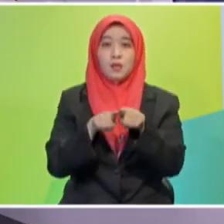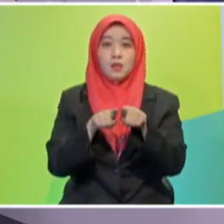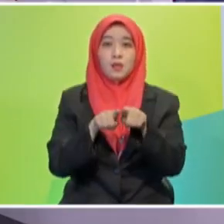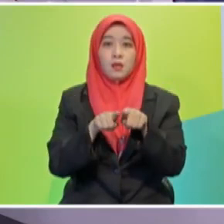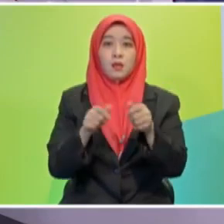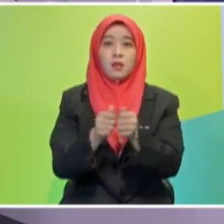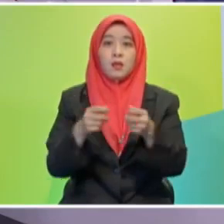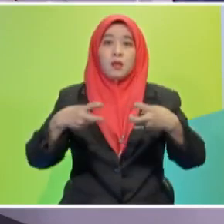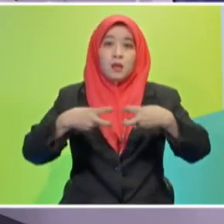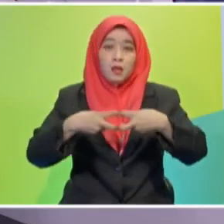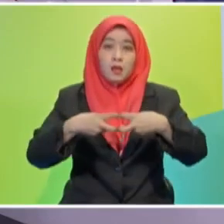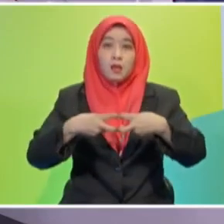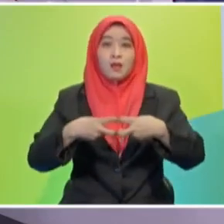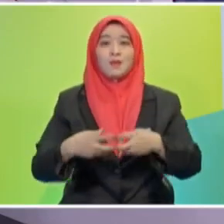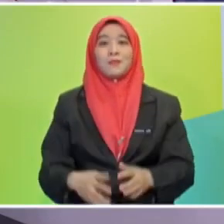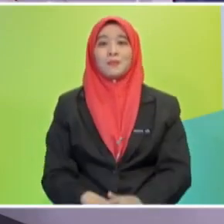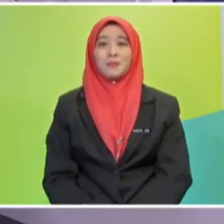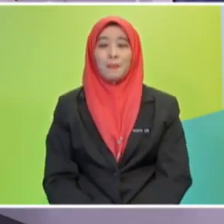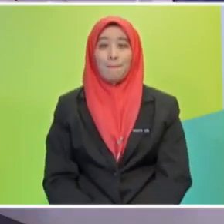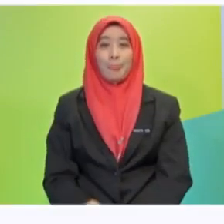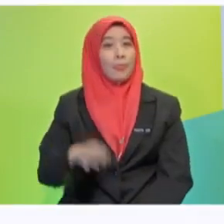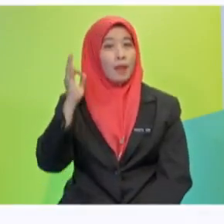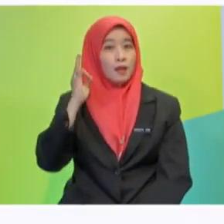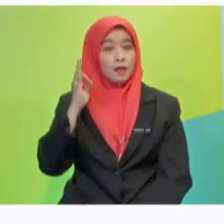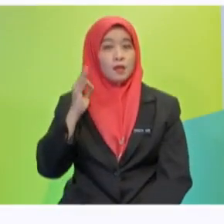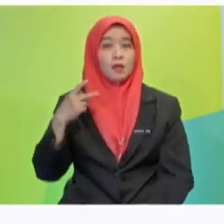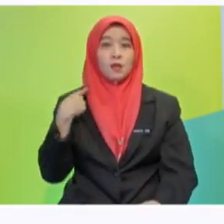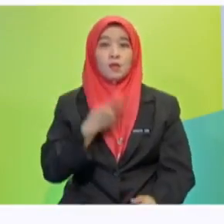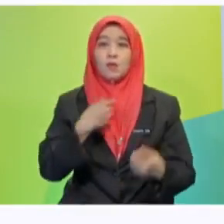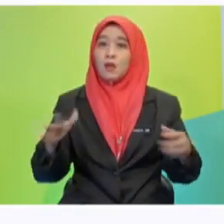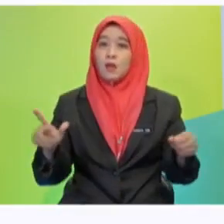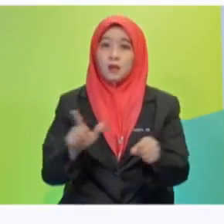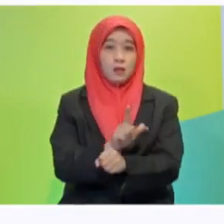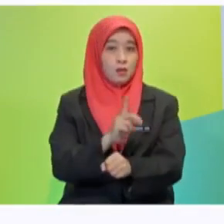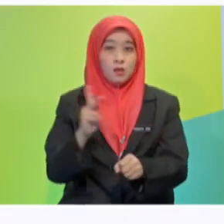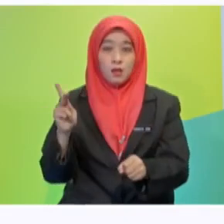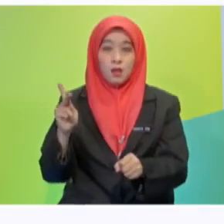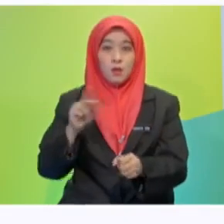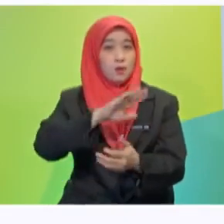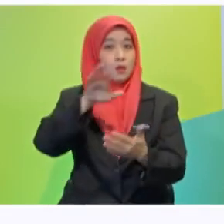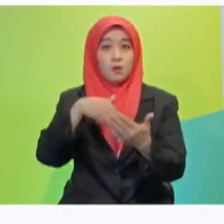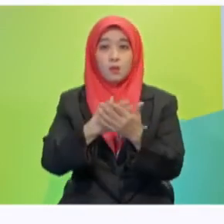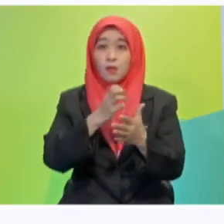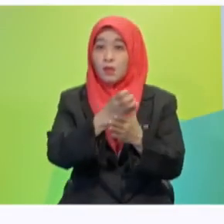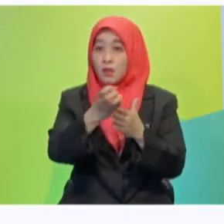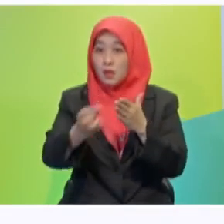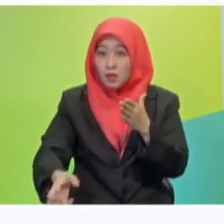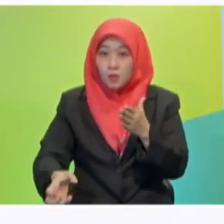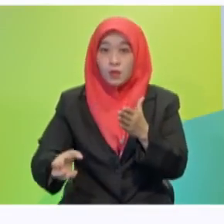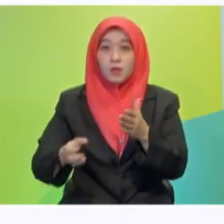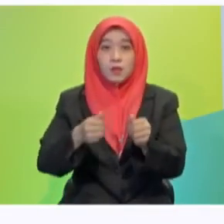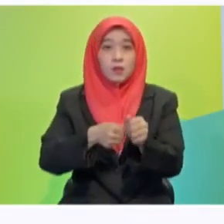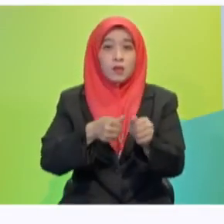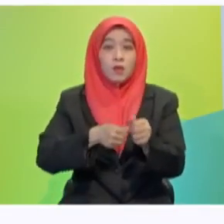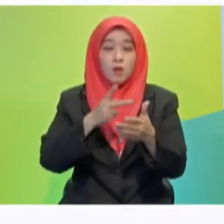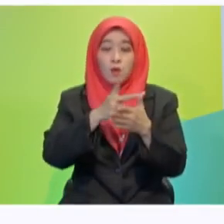Okey. Sorry, tertinggal. Okey, jadi kita dah lengkapkan kita punya elemen setiap komponen tu.